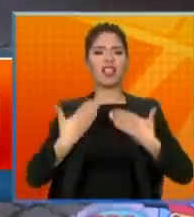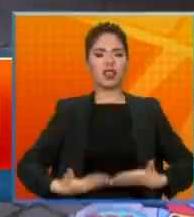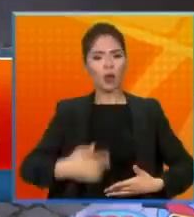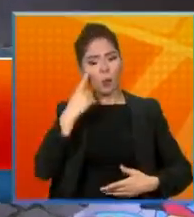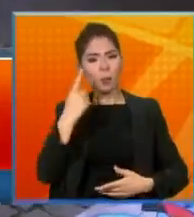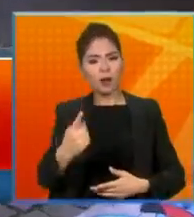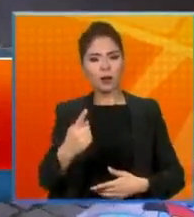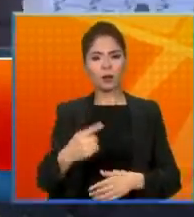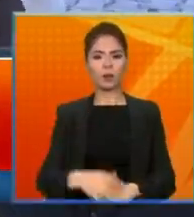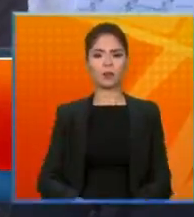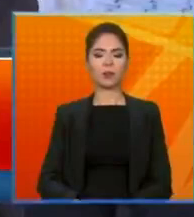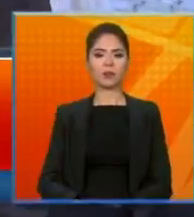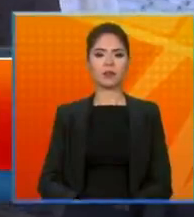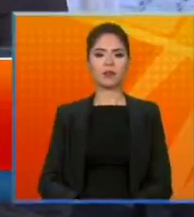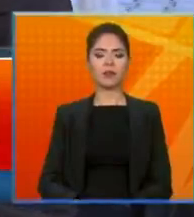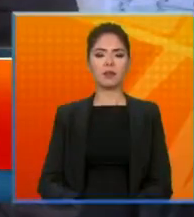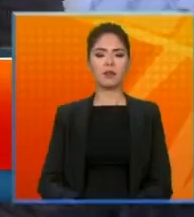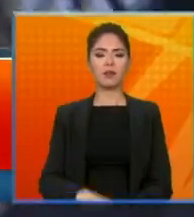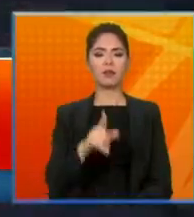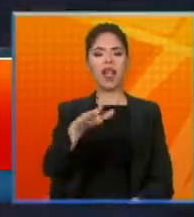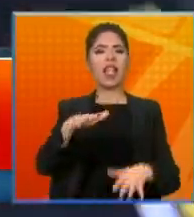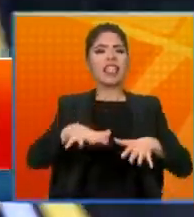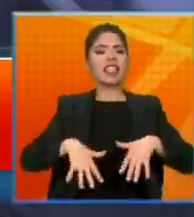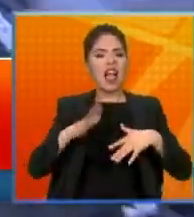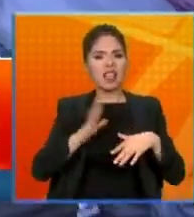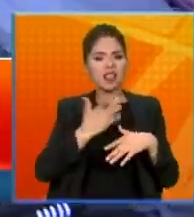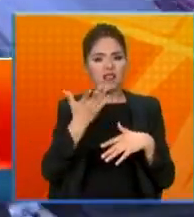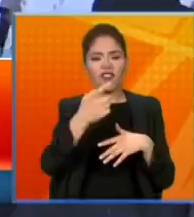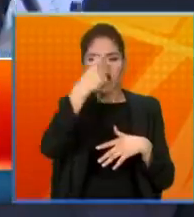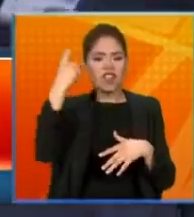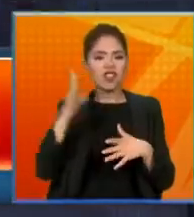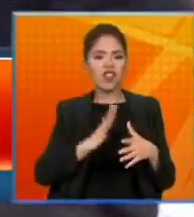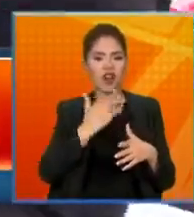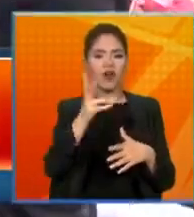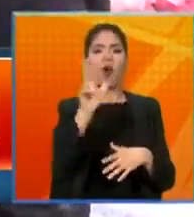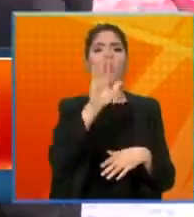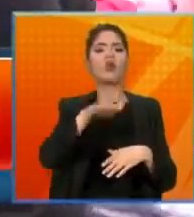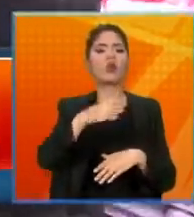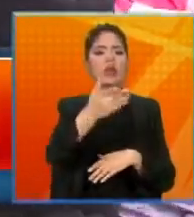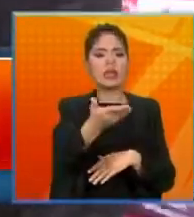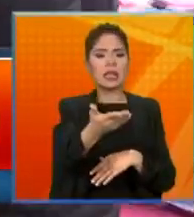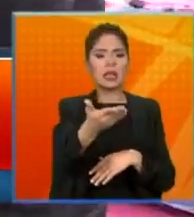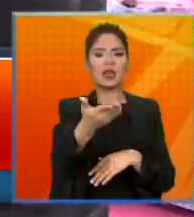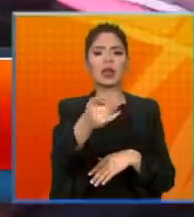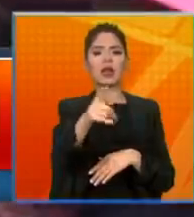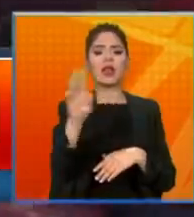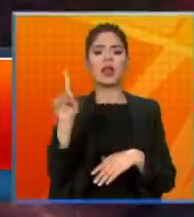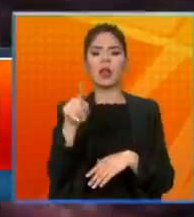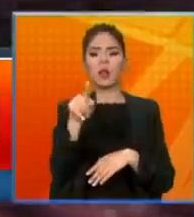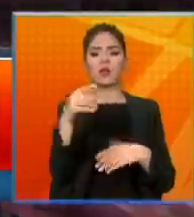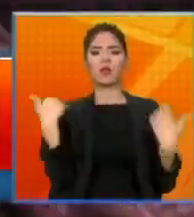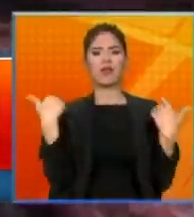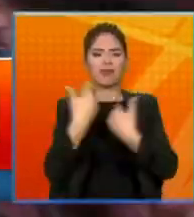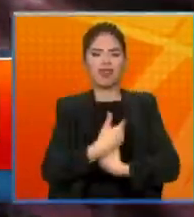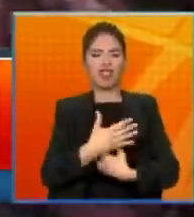mağazamı? Pazar. Taytlar var, sıcacık tutuyor kışın. Evet. Ne kadar fiyatları? 30 lira. Pançolar ne kadar? Bunlar 45. Bunu